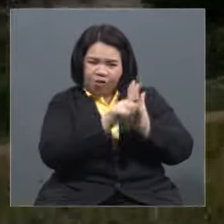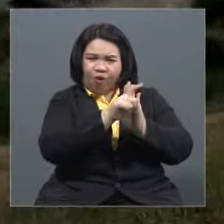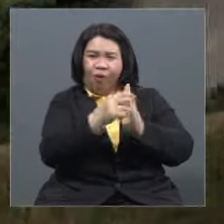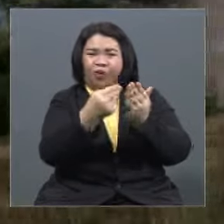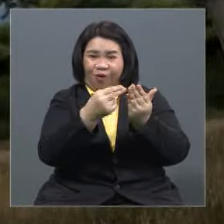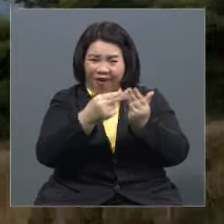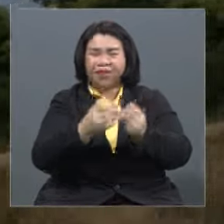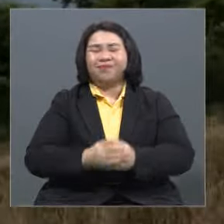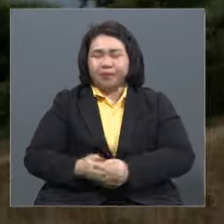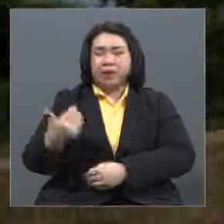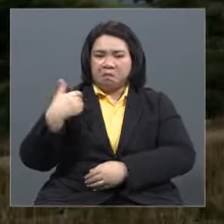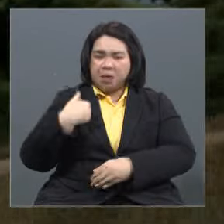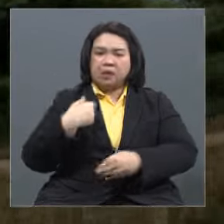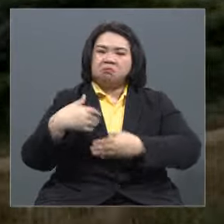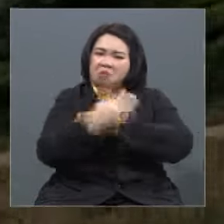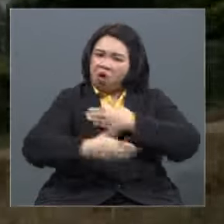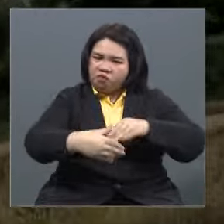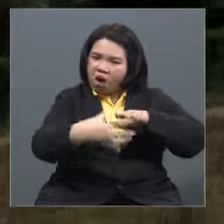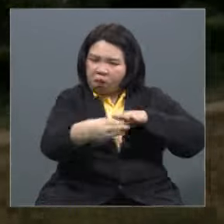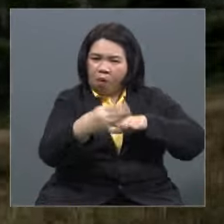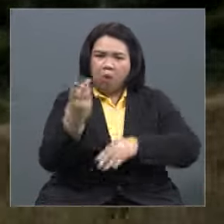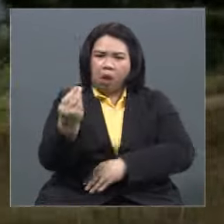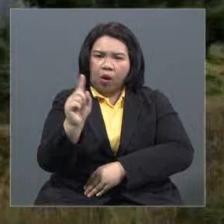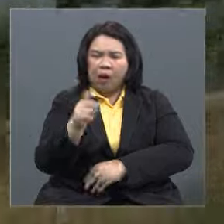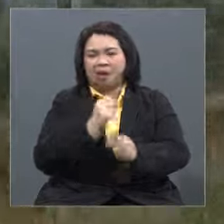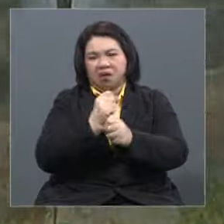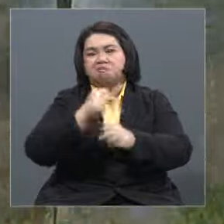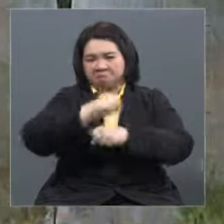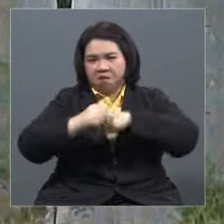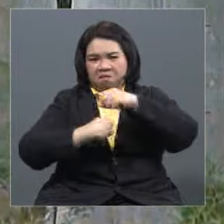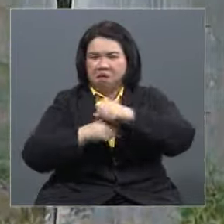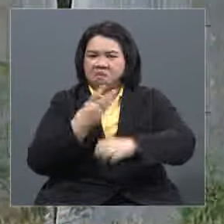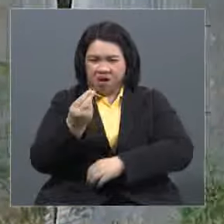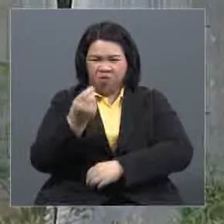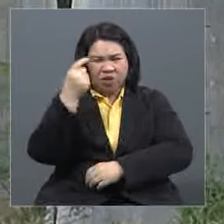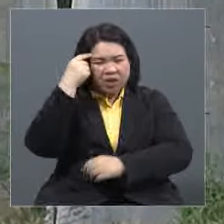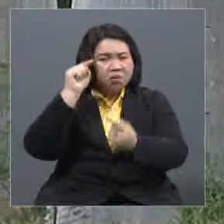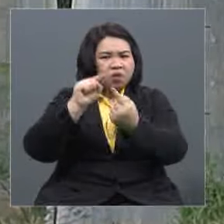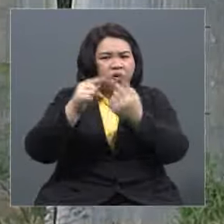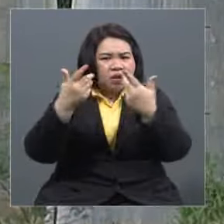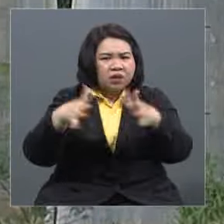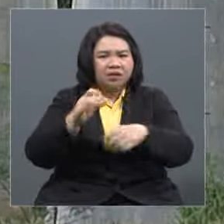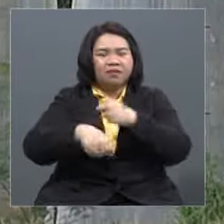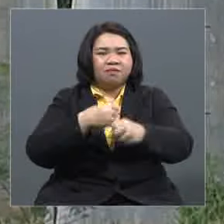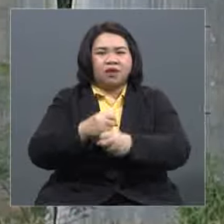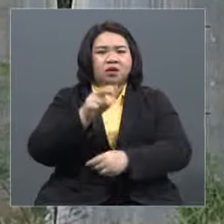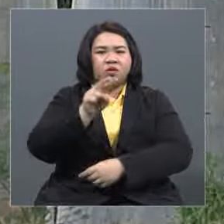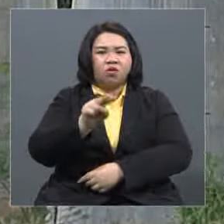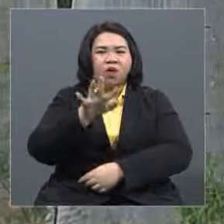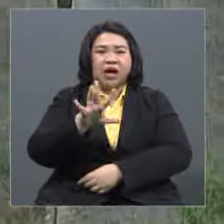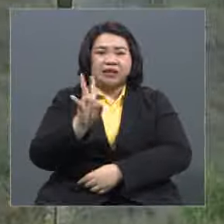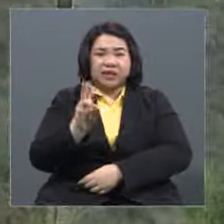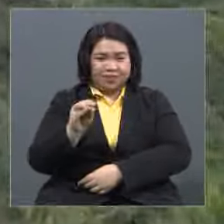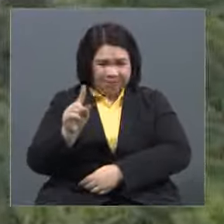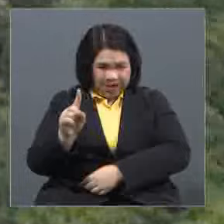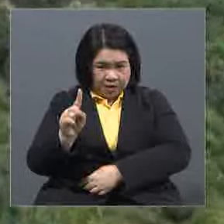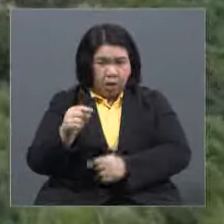สูงสายแรกของไทยที่การก่อสร้างคืบหน้าไปมากตั้งเป้าแล้วเสร็จในปี2571